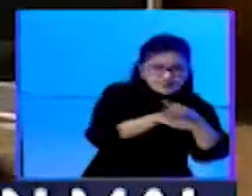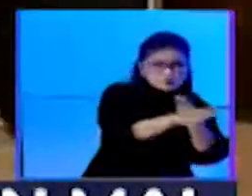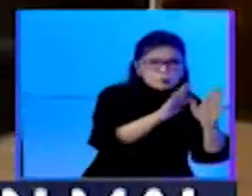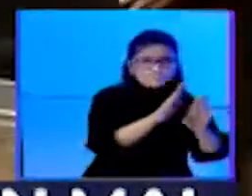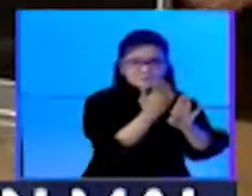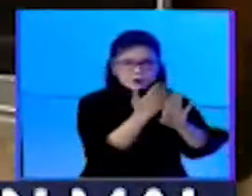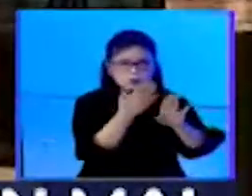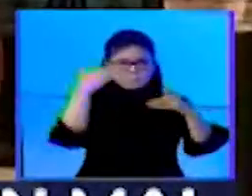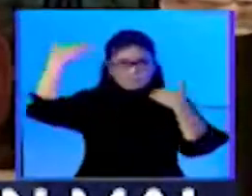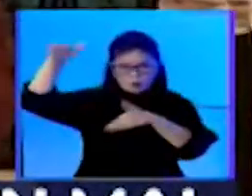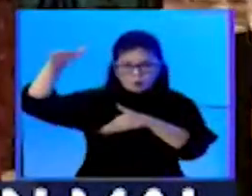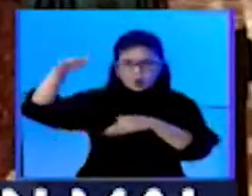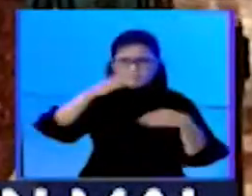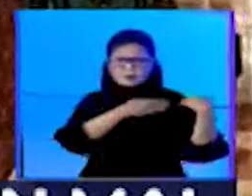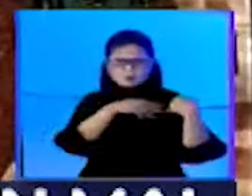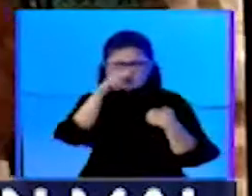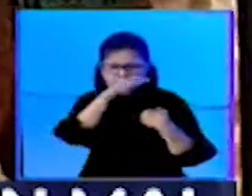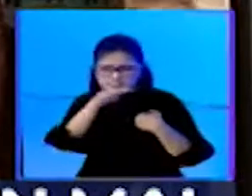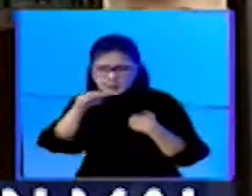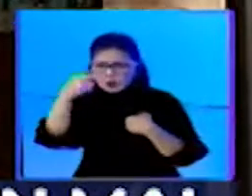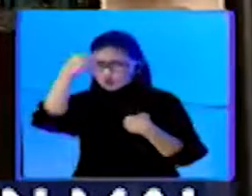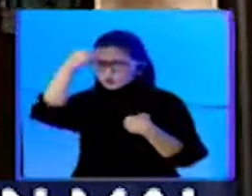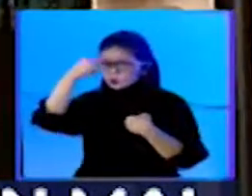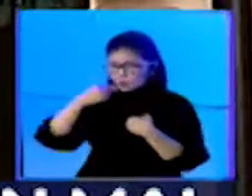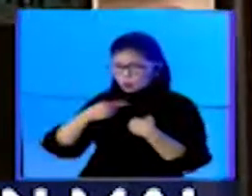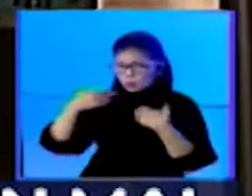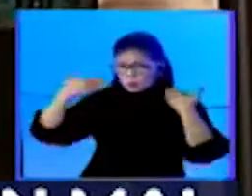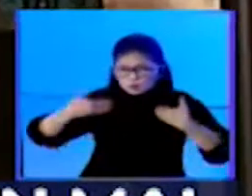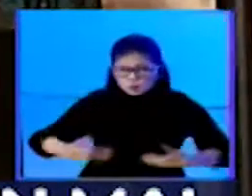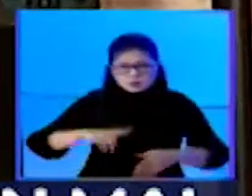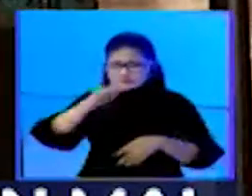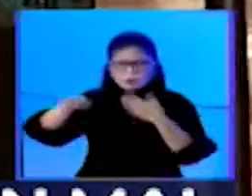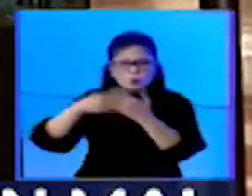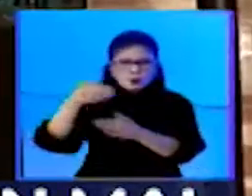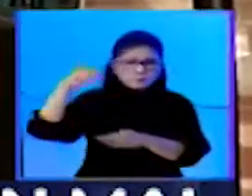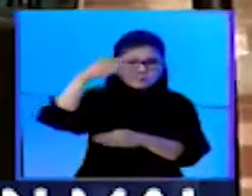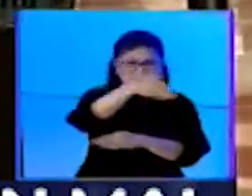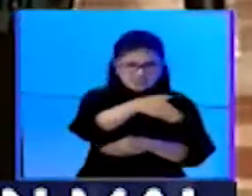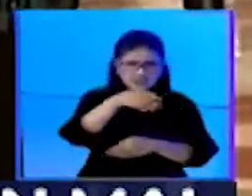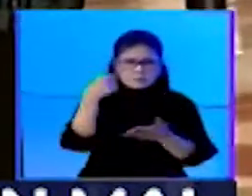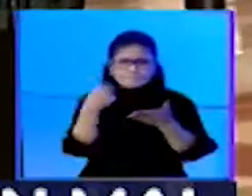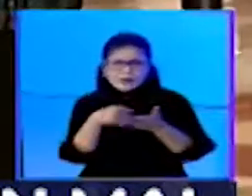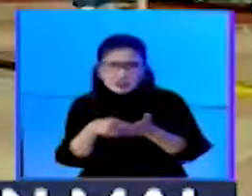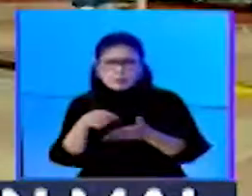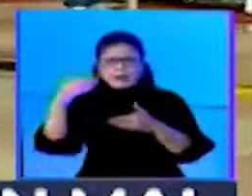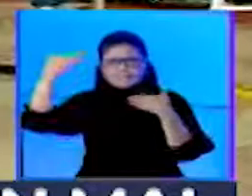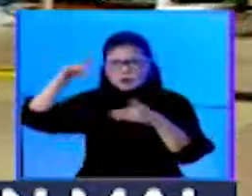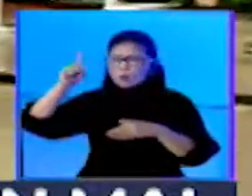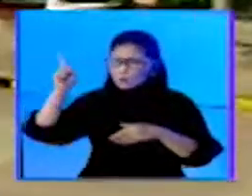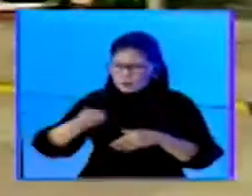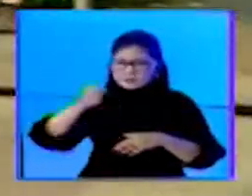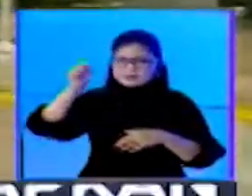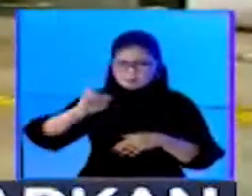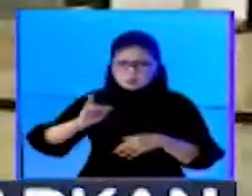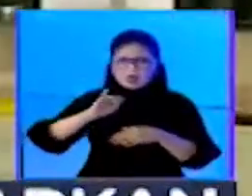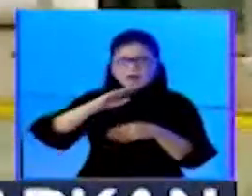pintu masuk Mal petugas juga mengecek suhu tubuh setiap pengunjung sementara itu karyawan Mal diwajibkan untuk gunakan